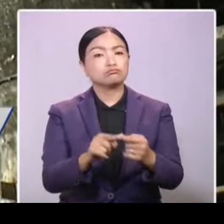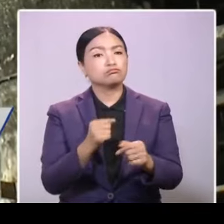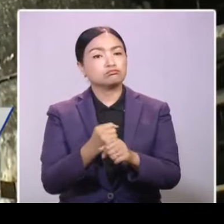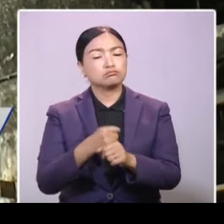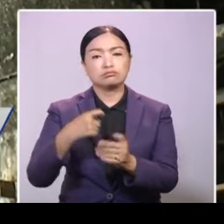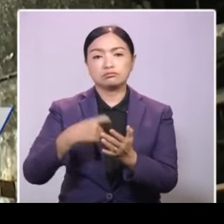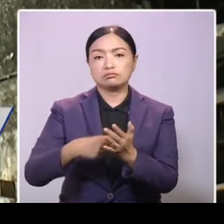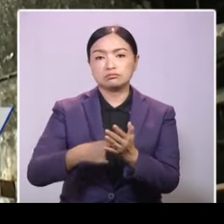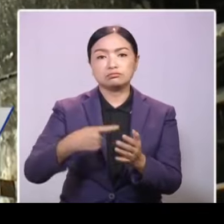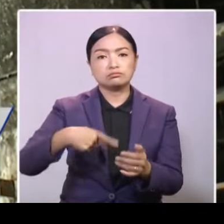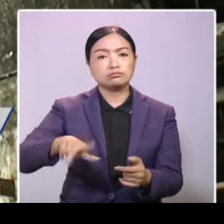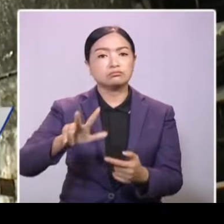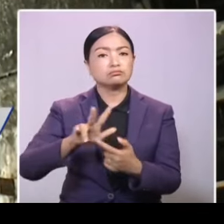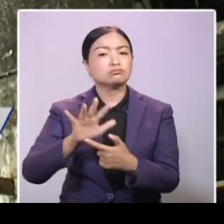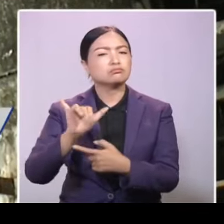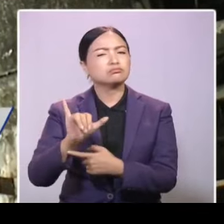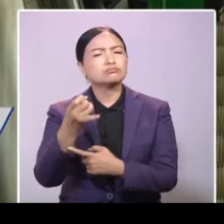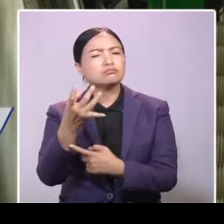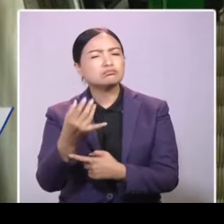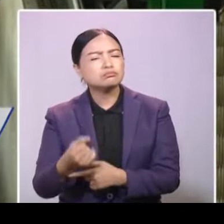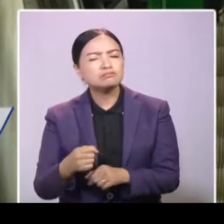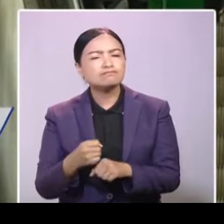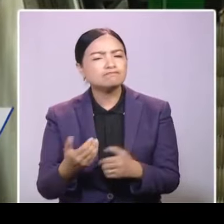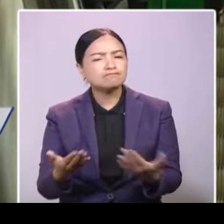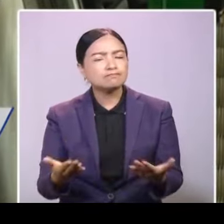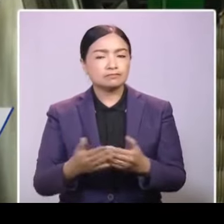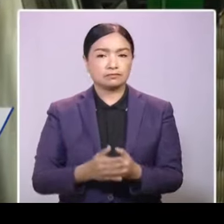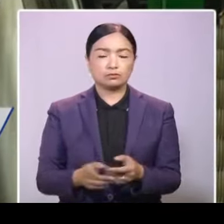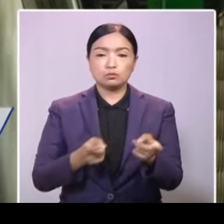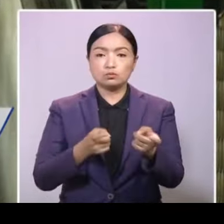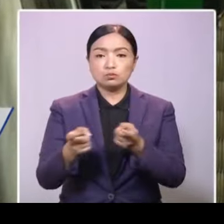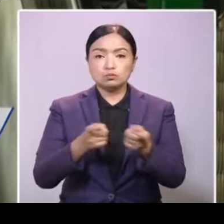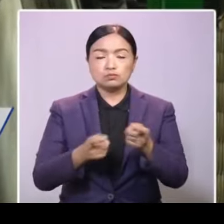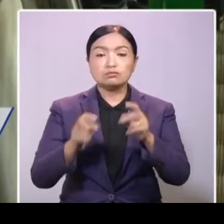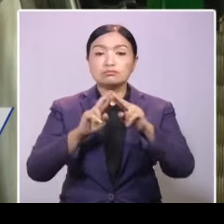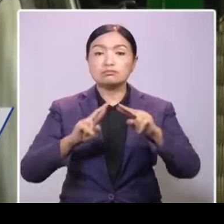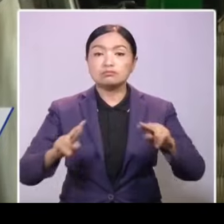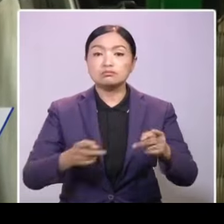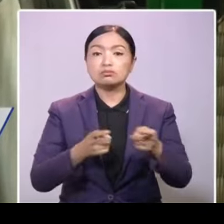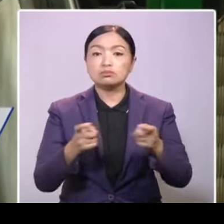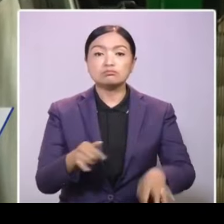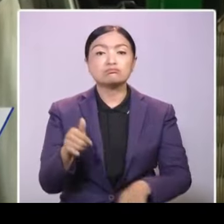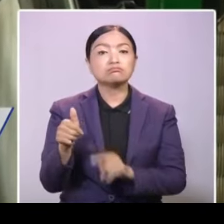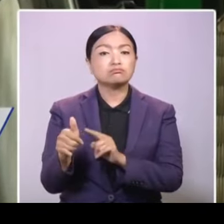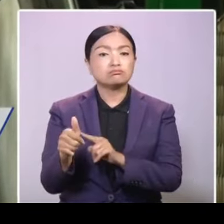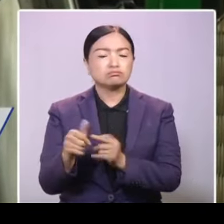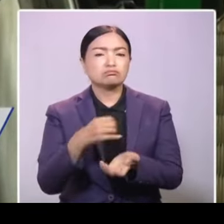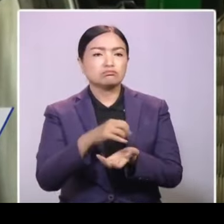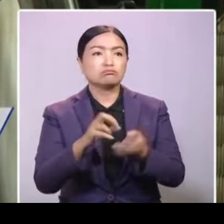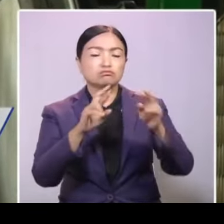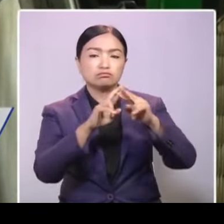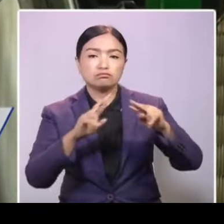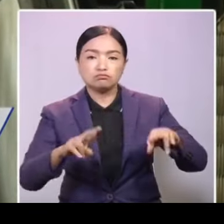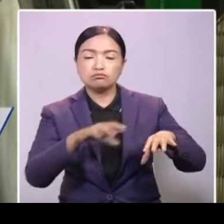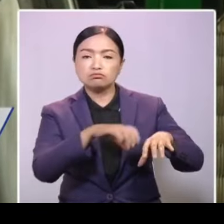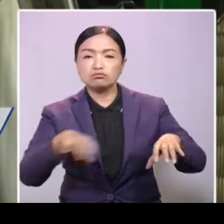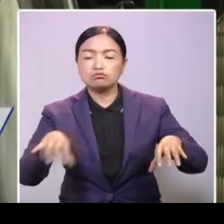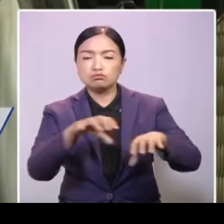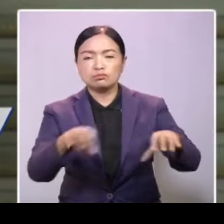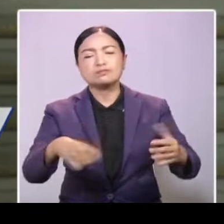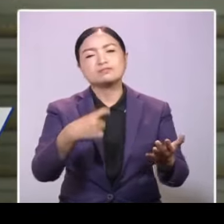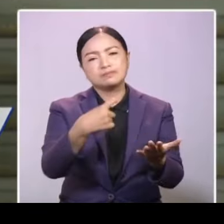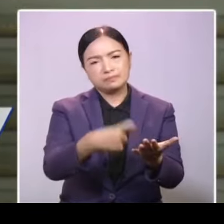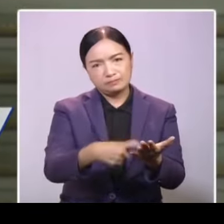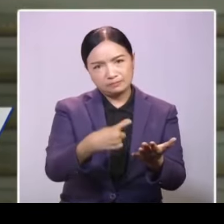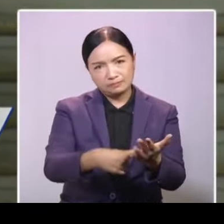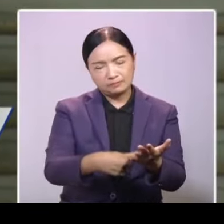ำประกันภัยเอาไว้หรือไม่อย่างไรและผู้จัดการร้านค้าที่ได้รับความเสียหายก็บอกว่าร้านค้าทั้งหมดมีประกันที่ระบุ